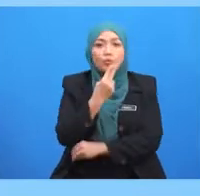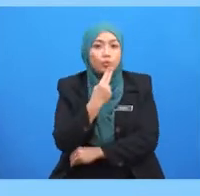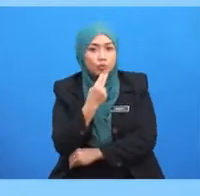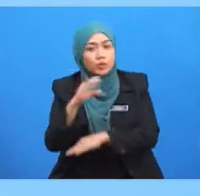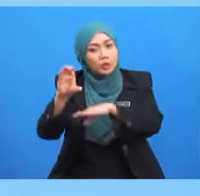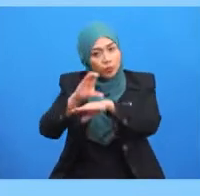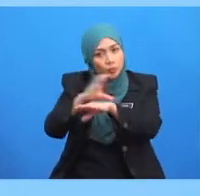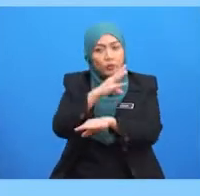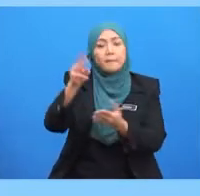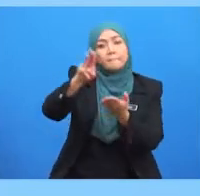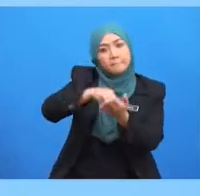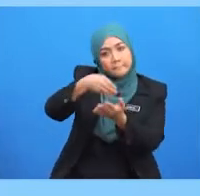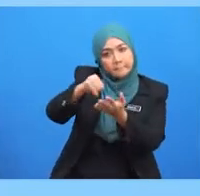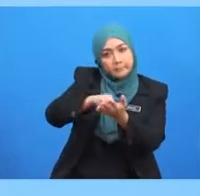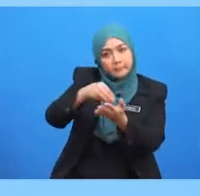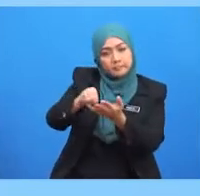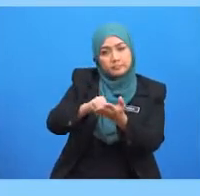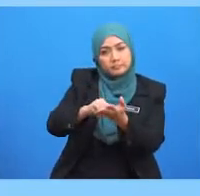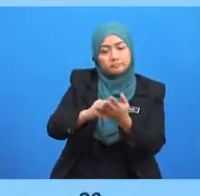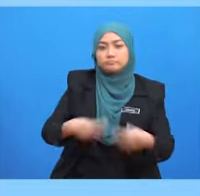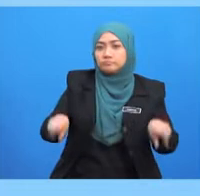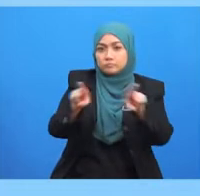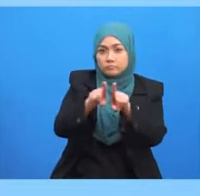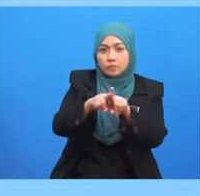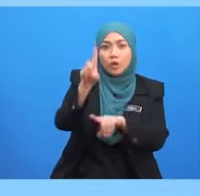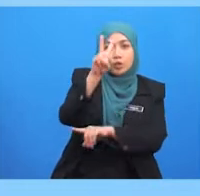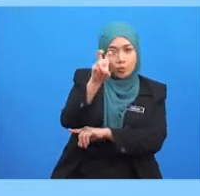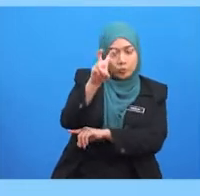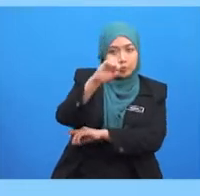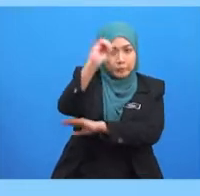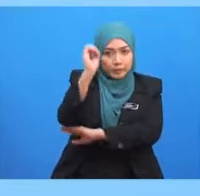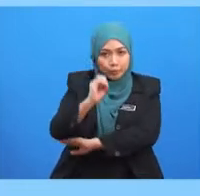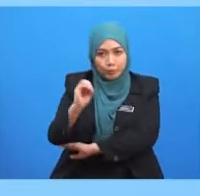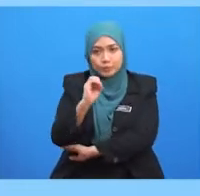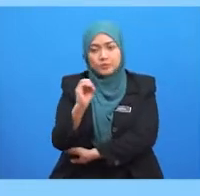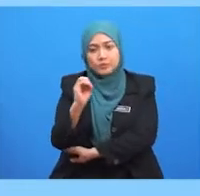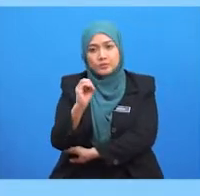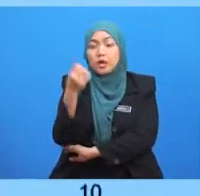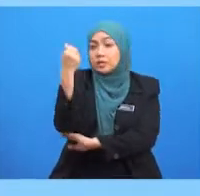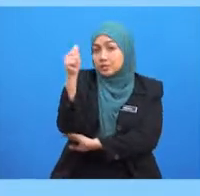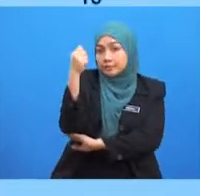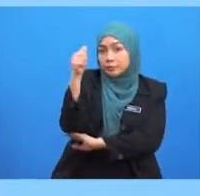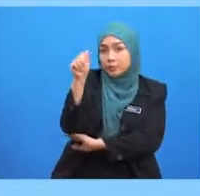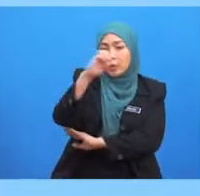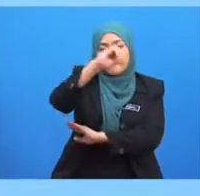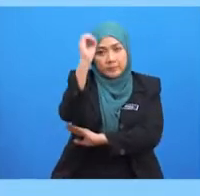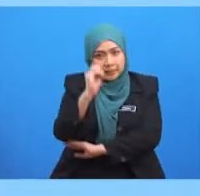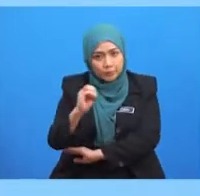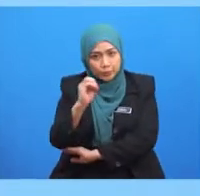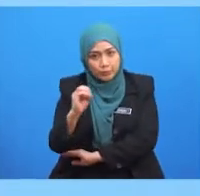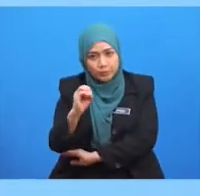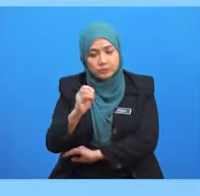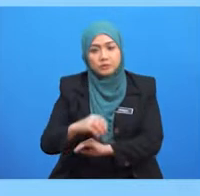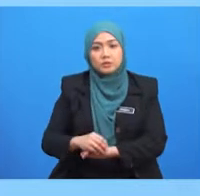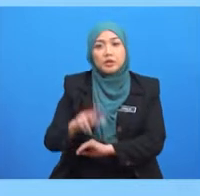Koko dan mentega padella 20 ratus 10 ratus